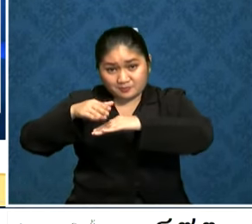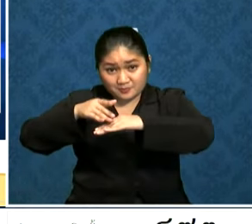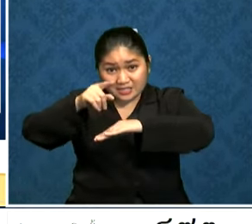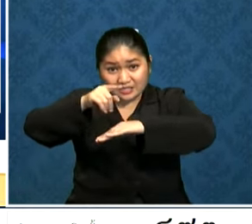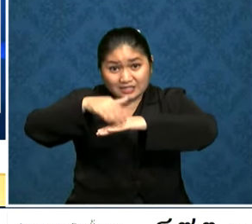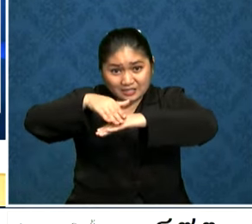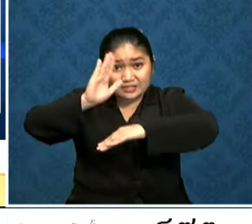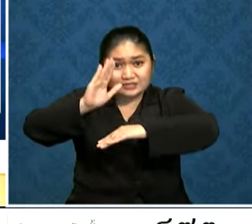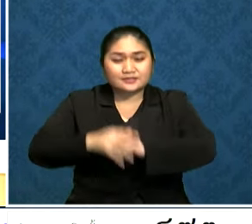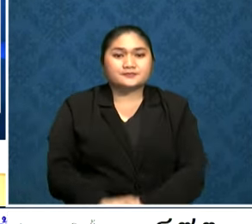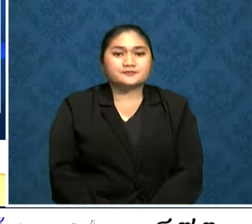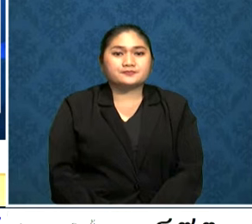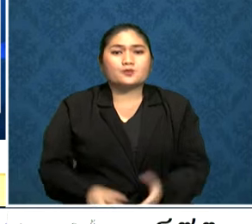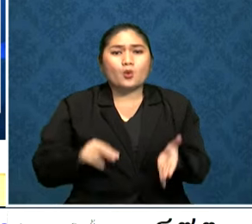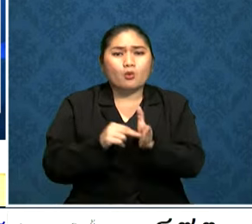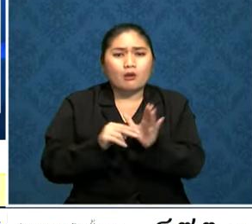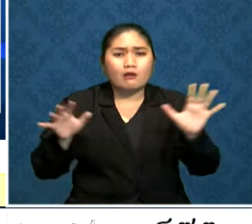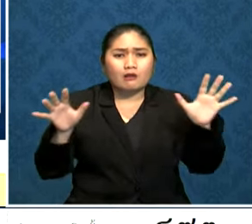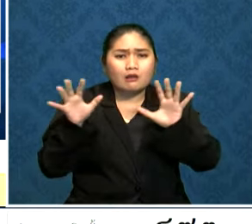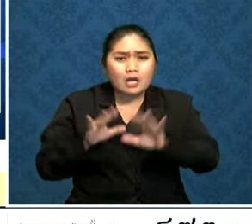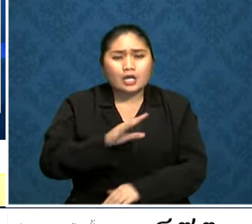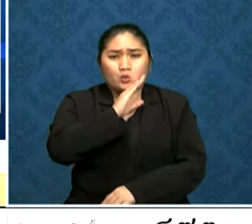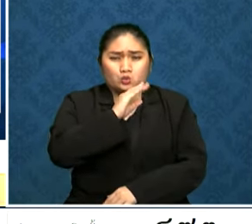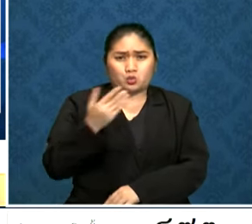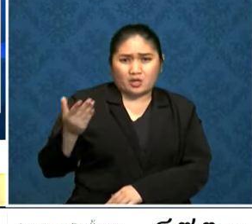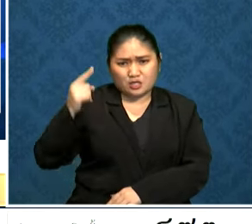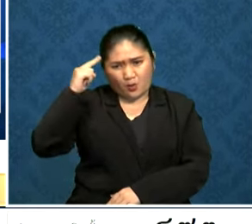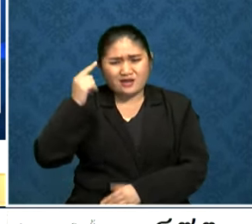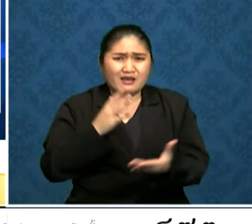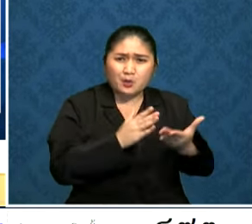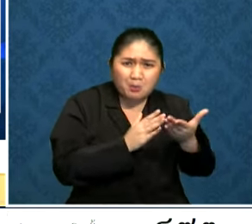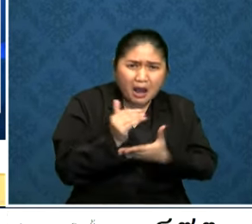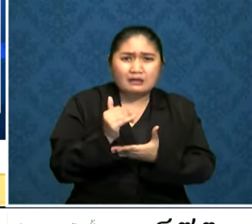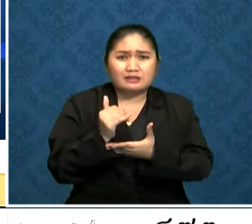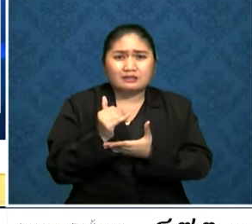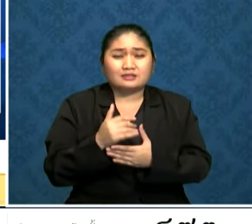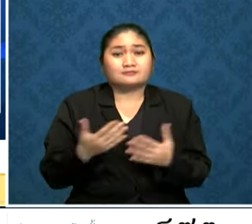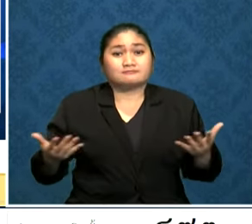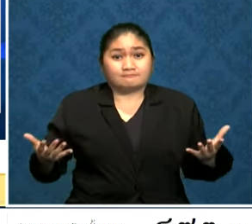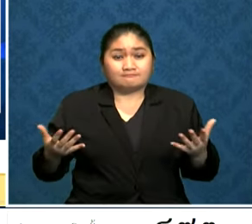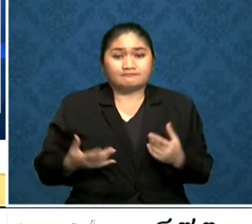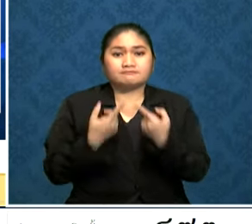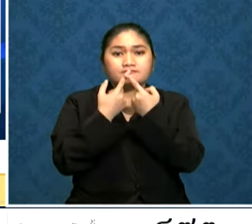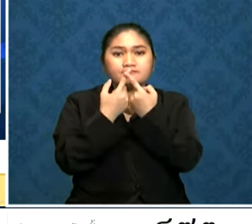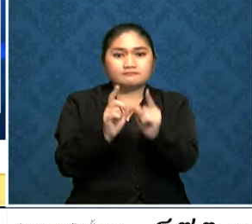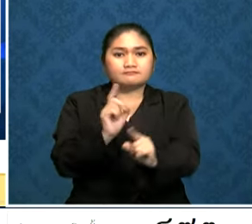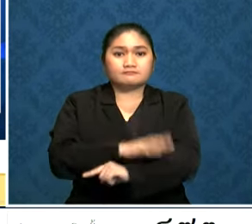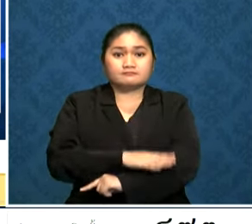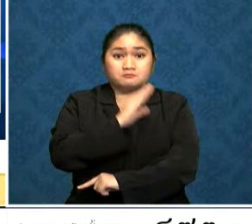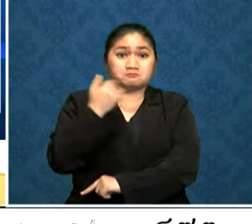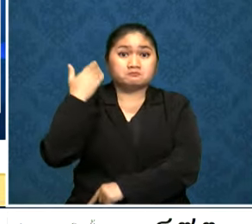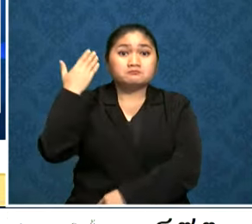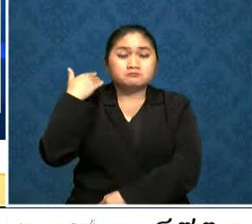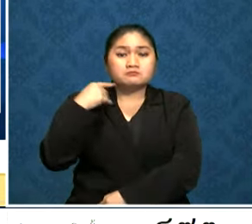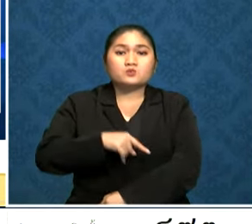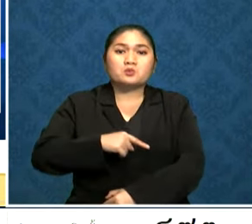นั้ดูเหมือนกว่าใช้ Double Majority ก็จะผ่านไมไดอยดีแตธรฐานครับ หากวันนั้น